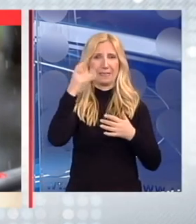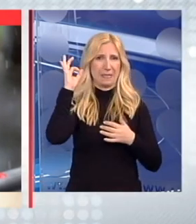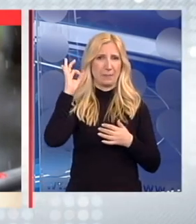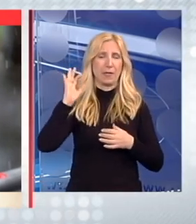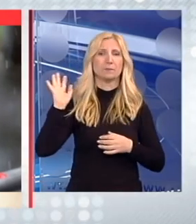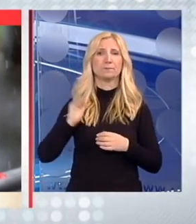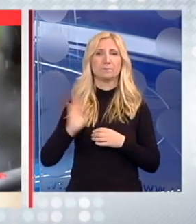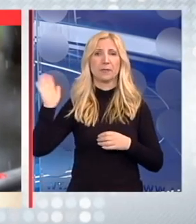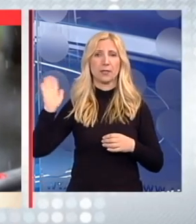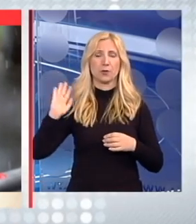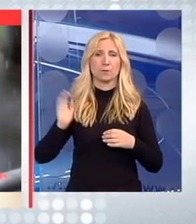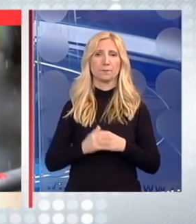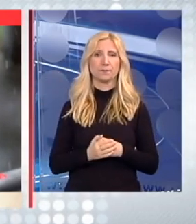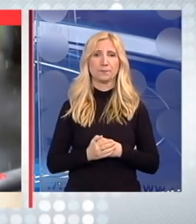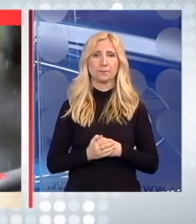stepena.